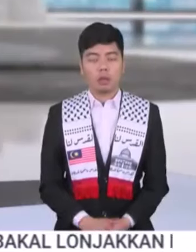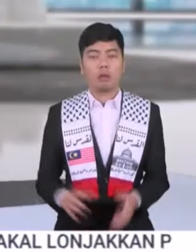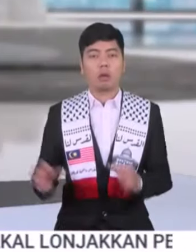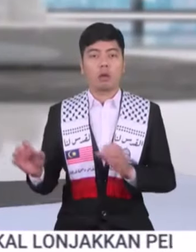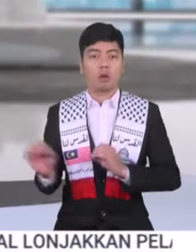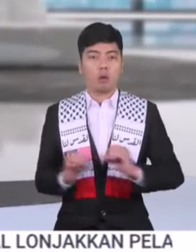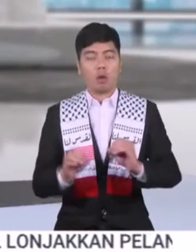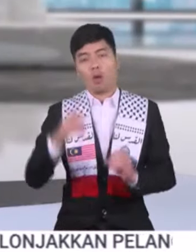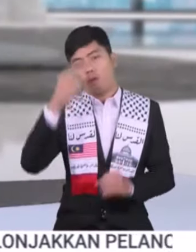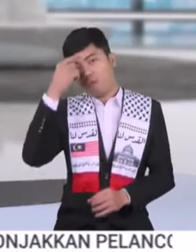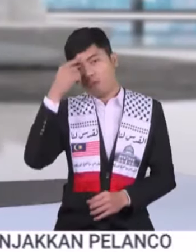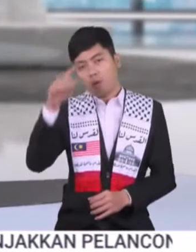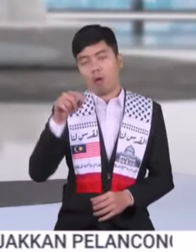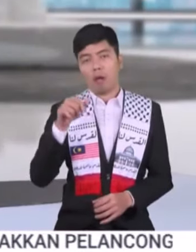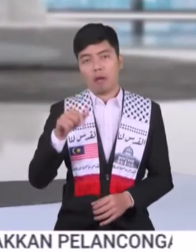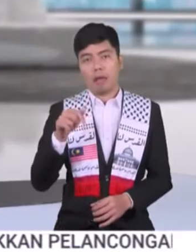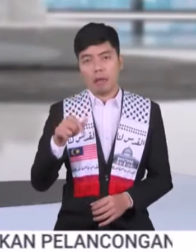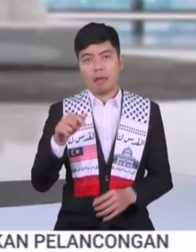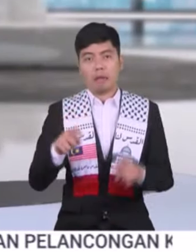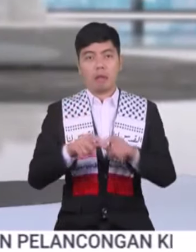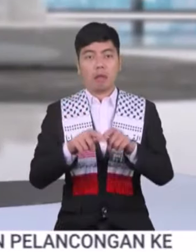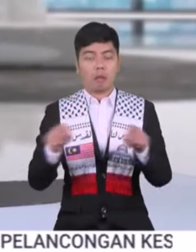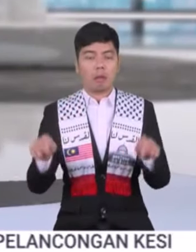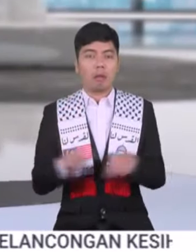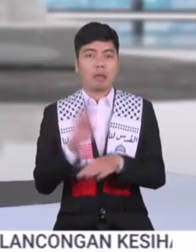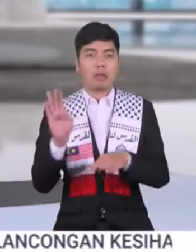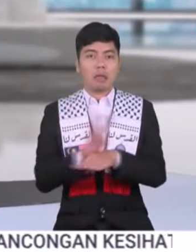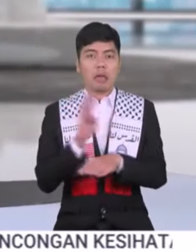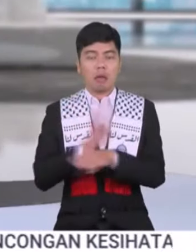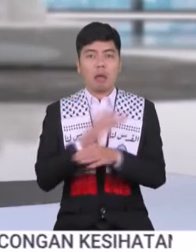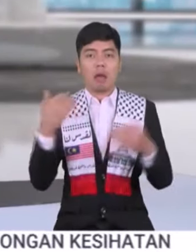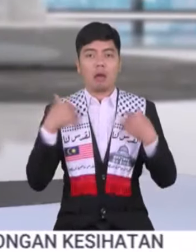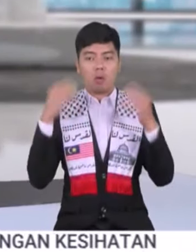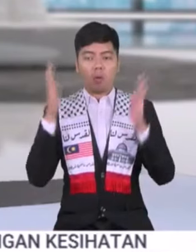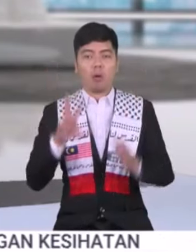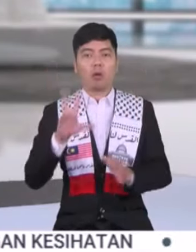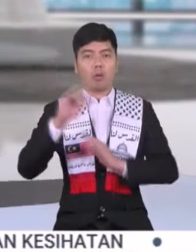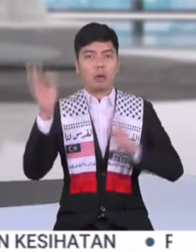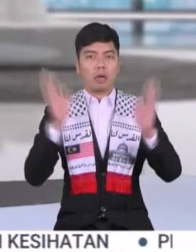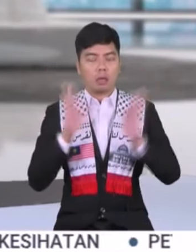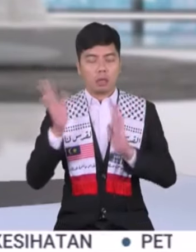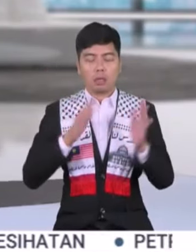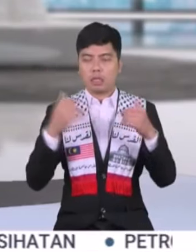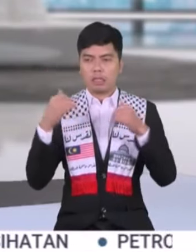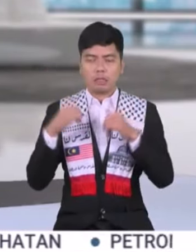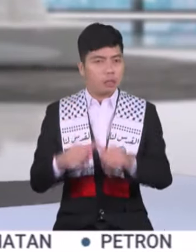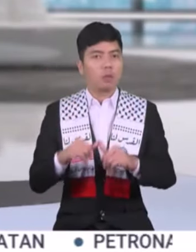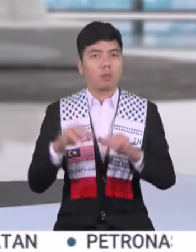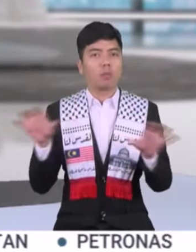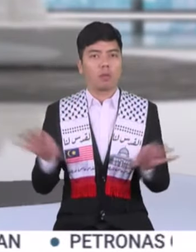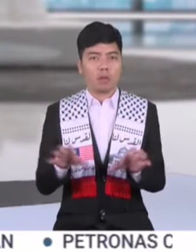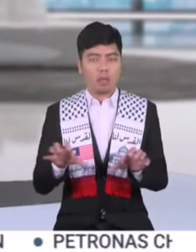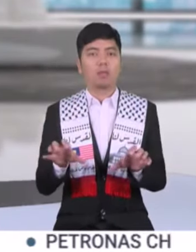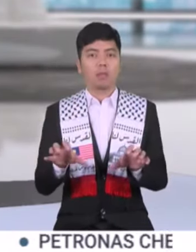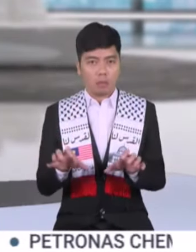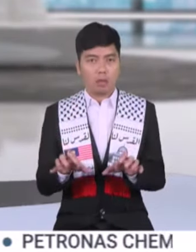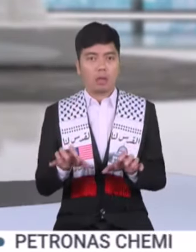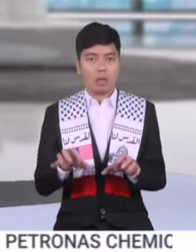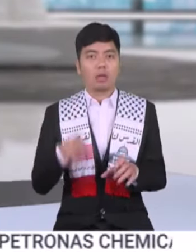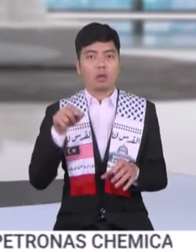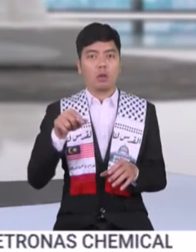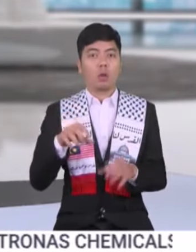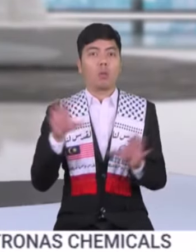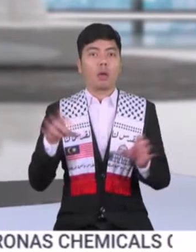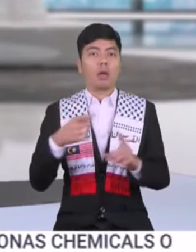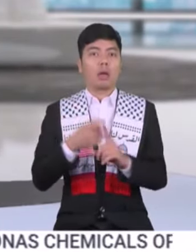operasi pengatkuasaan ke atas premis perniagaan melibatkan warga asing terus diperhebat jaminan sekali lagi diberi menteri Perumahan dan